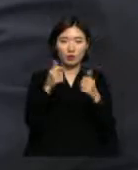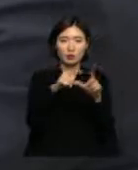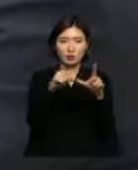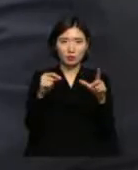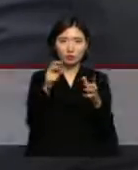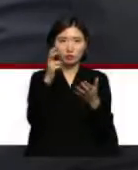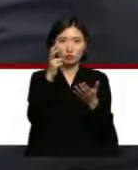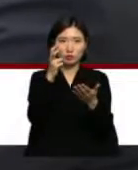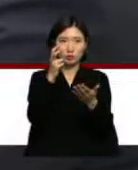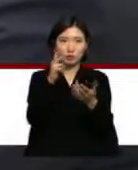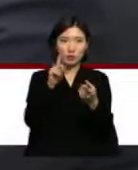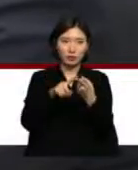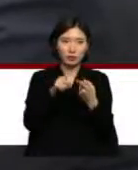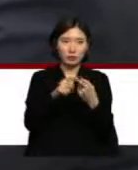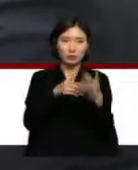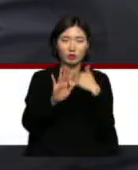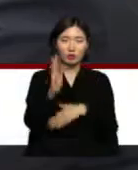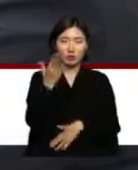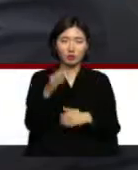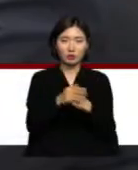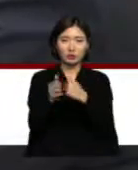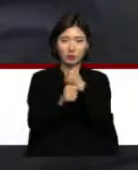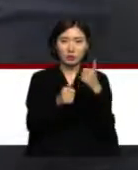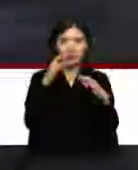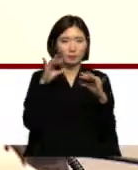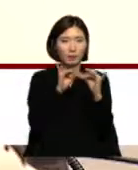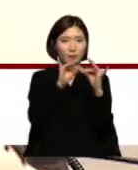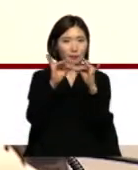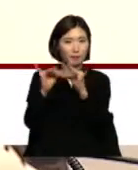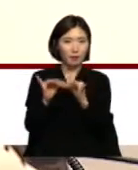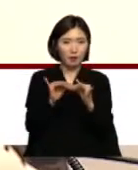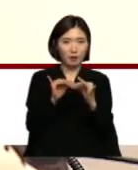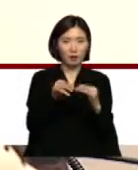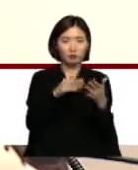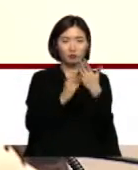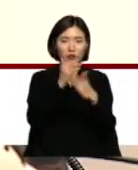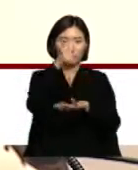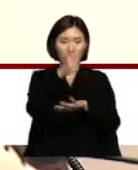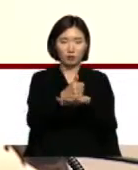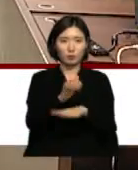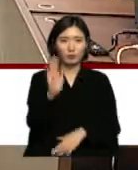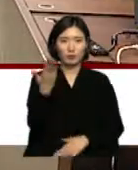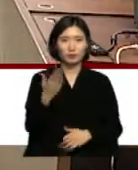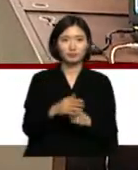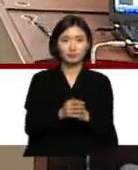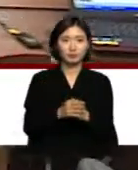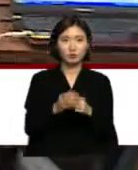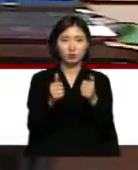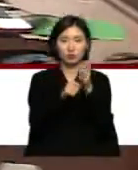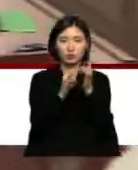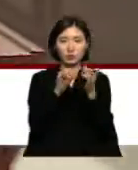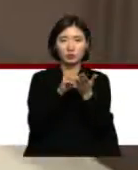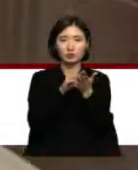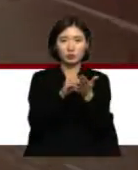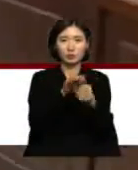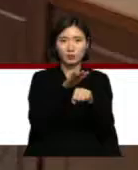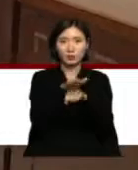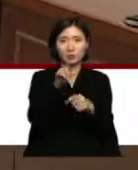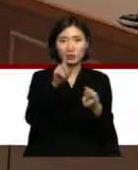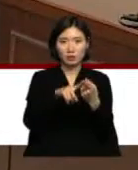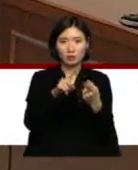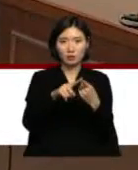규칙안이 부결됐습니다. 운영위원회 위원들의 일치된 의견으로 부결 결론을 내린 겁니다. 후보자 등록 방식 도입에